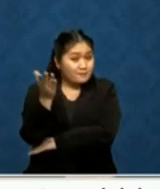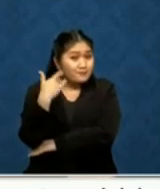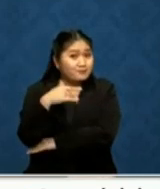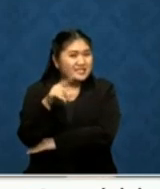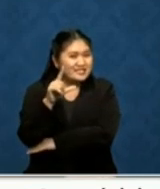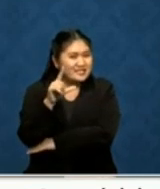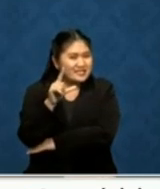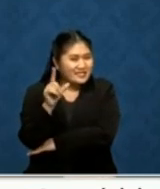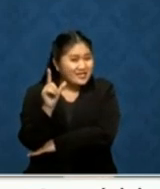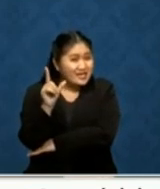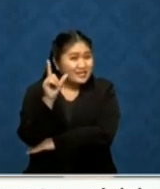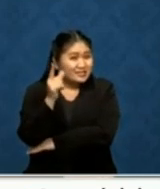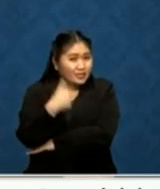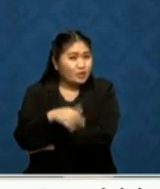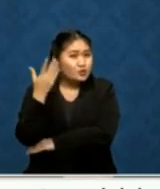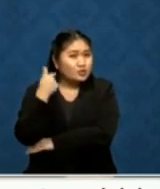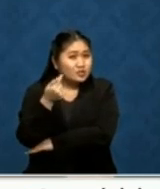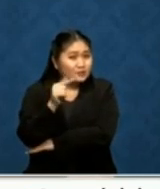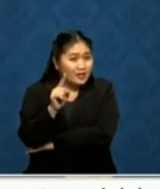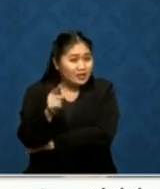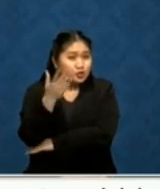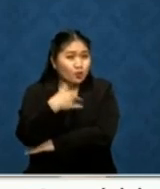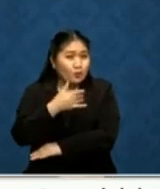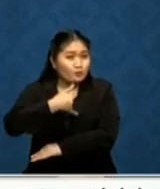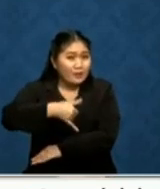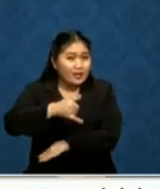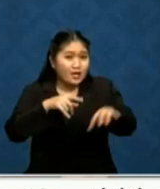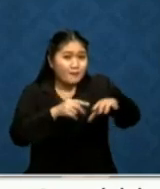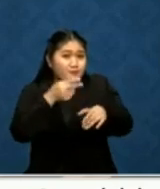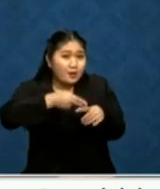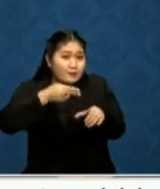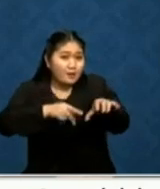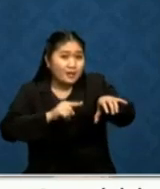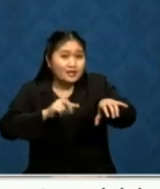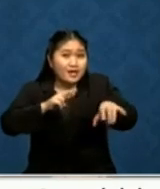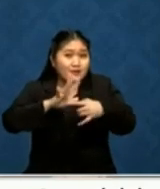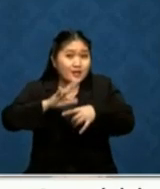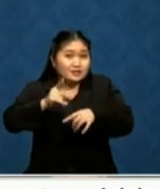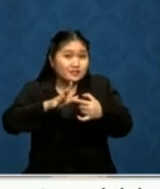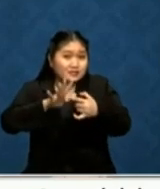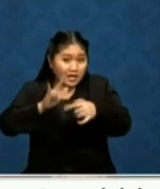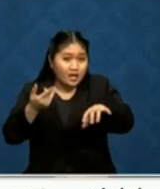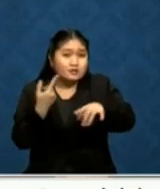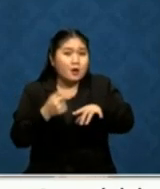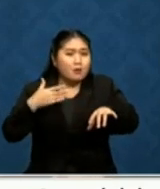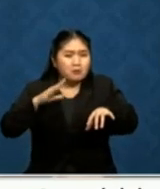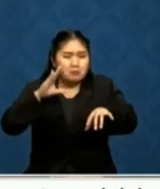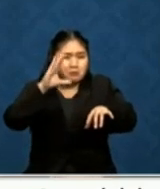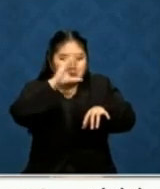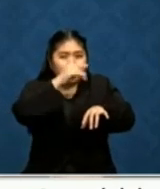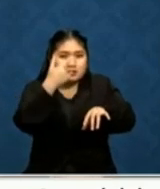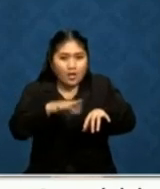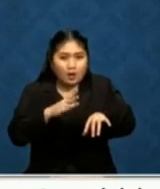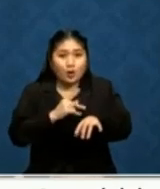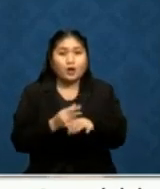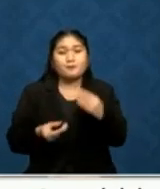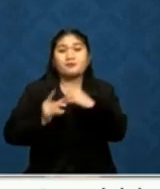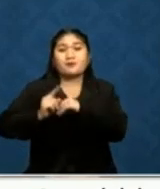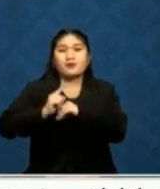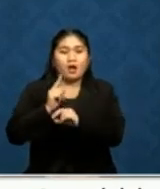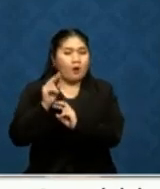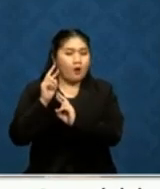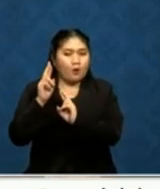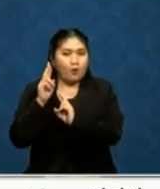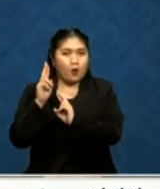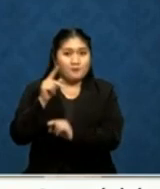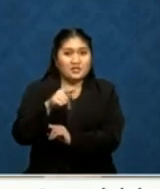แวะเข้าห้องน้ำที่ปั๊มแห่งหนึ่งแถวถนนย่านรัชดาภิเษกแต่ด้วยเวลาที่มันดึกแล้วค่ะเธอก็เลยเพิ่มการระมัดระวังตัวเป็นพิเศษ